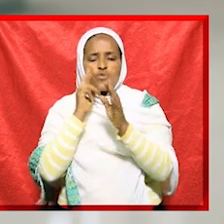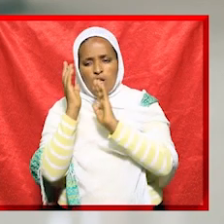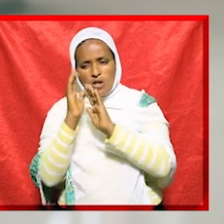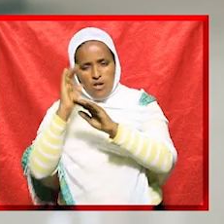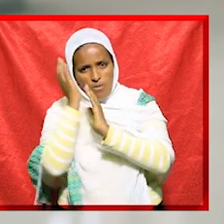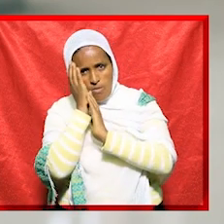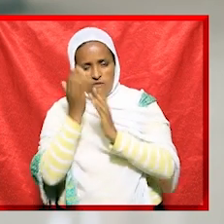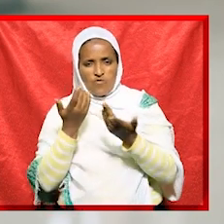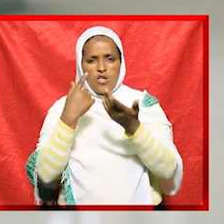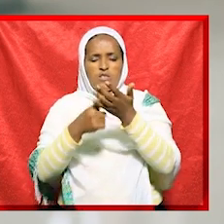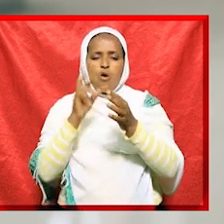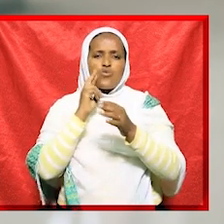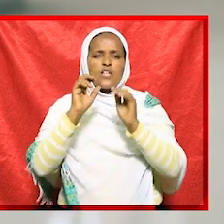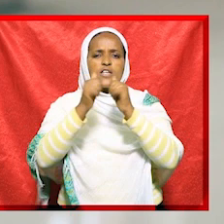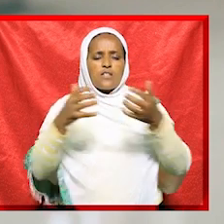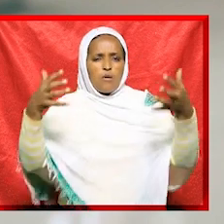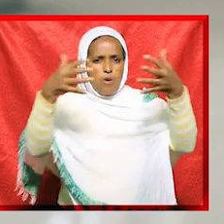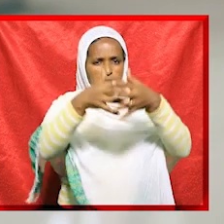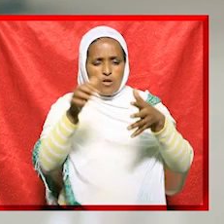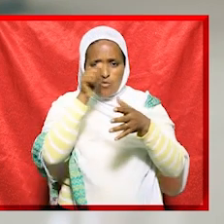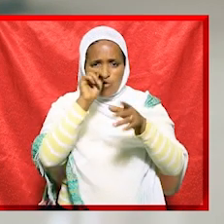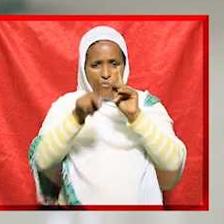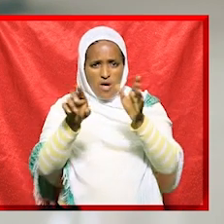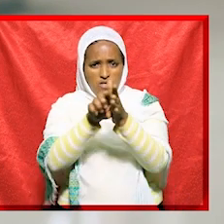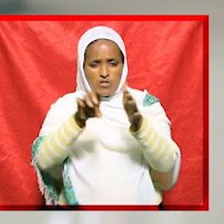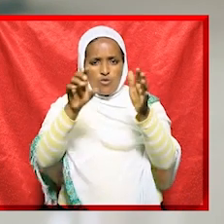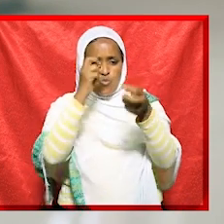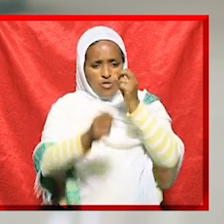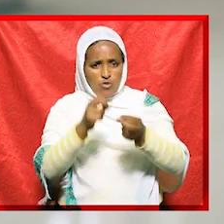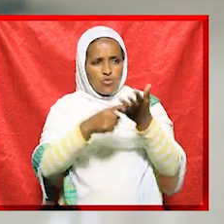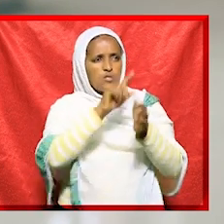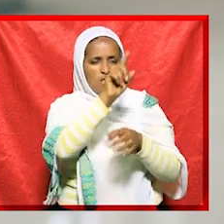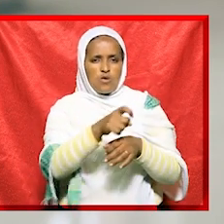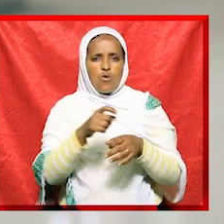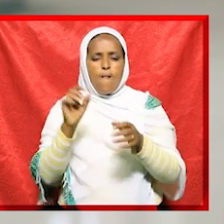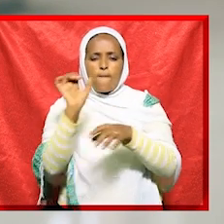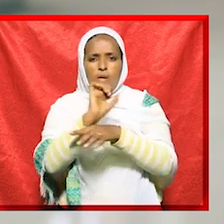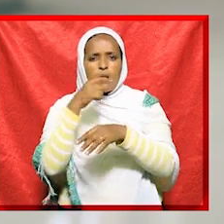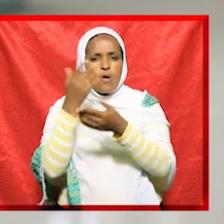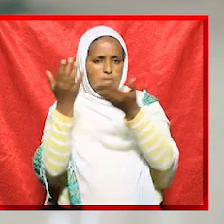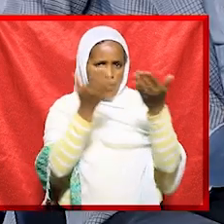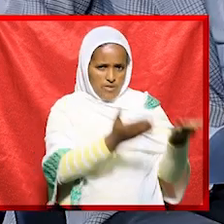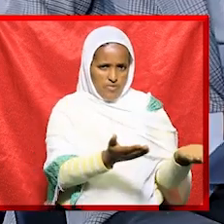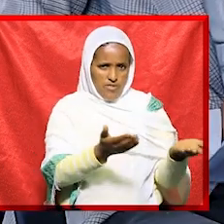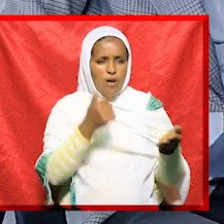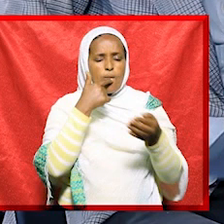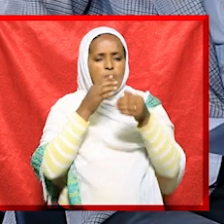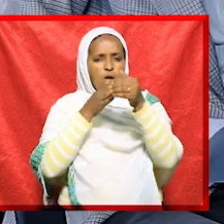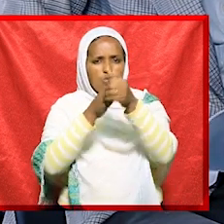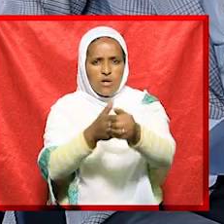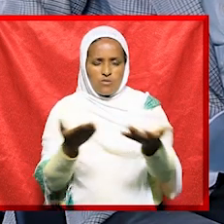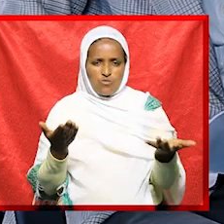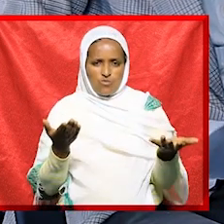ለማረፍ ነው? ያ ሆቴል እንዴት ተባበረ? በኢትዮጵያ ህግ ወንጀል ከሆነ ተጠያቂ ነው። መኪና ማን ነው የሚያቀርብለት? ማን ነው